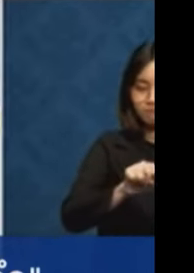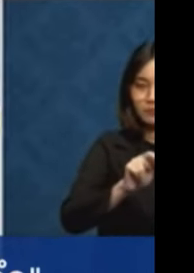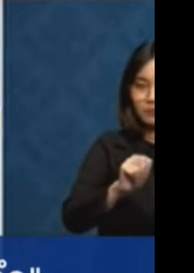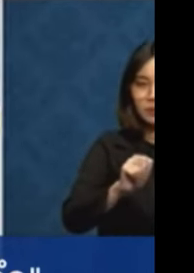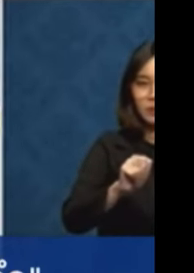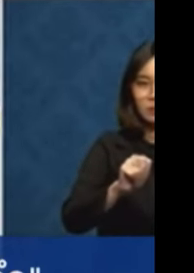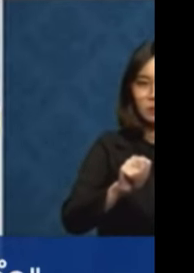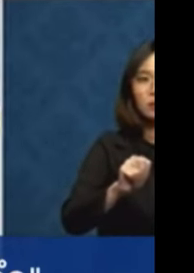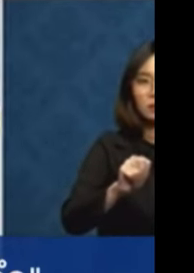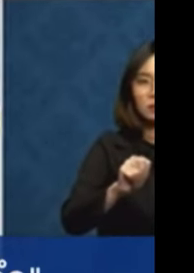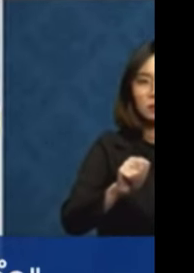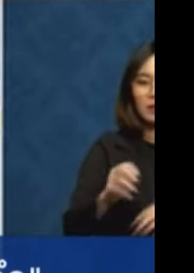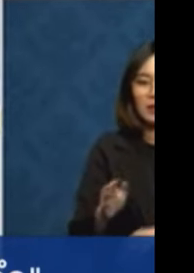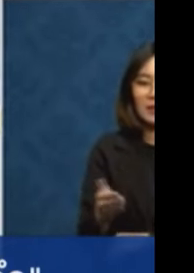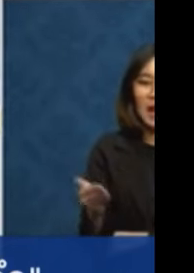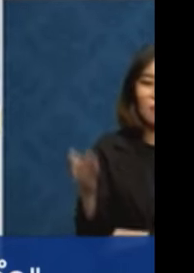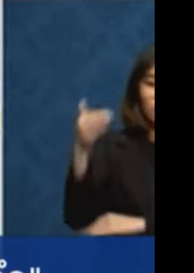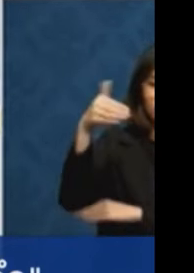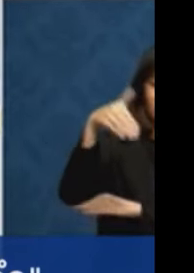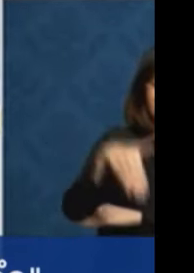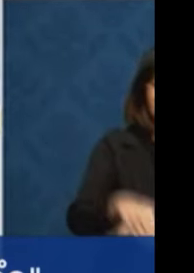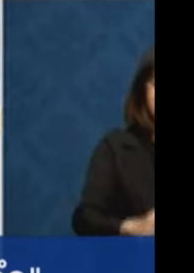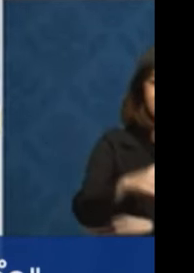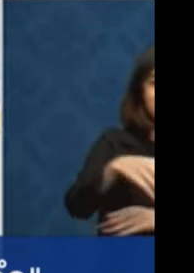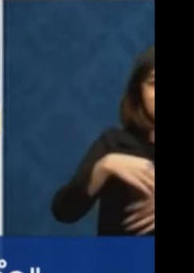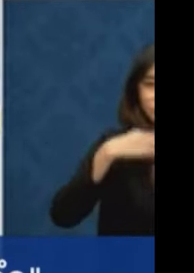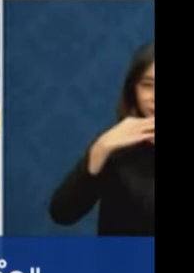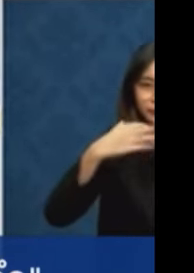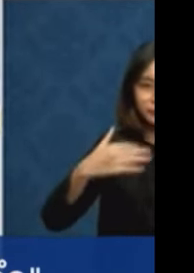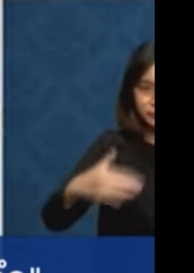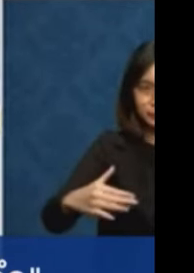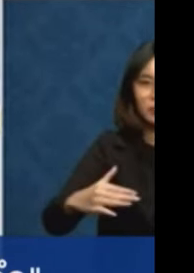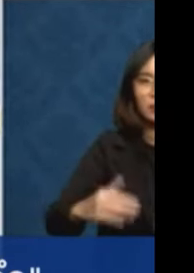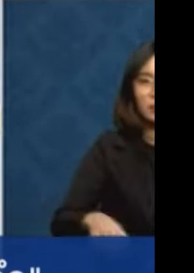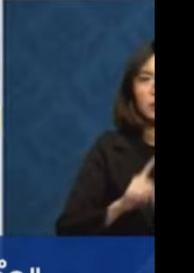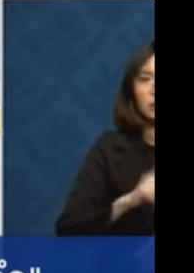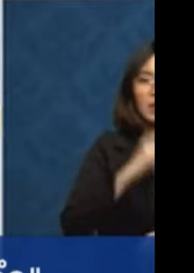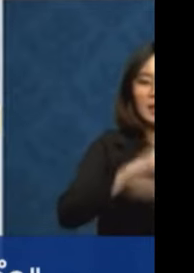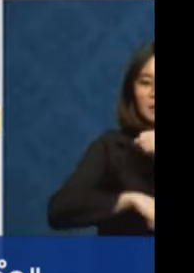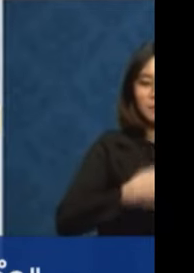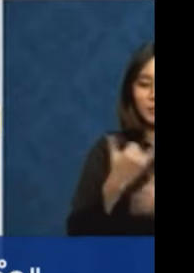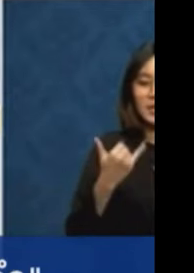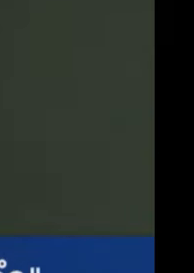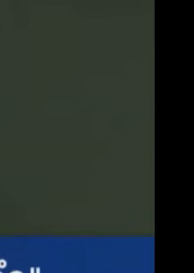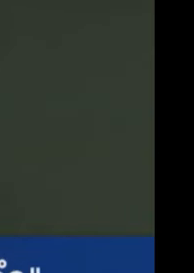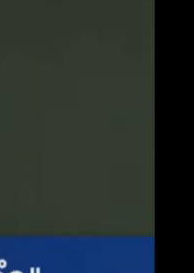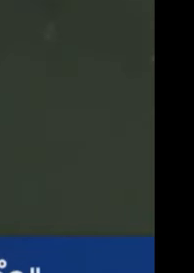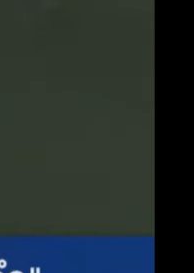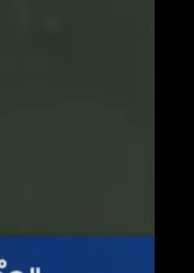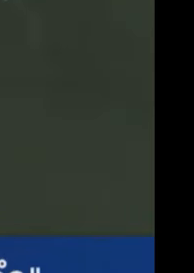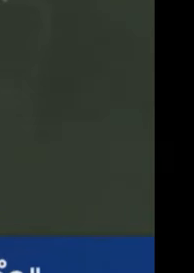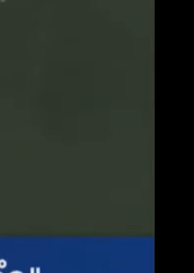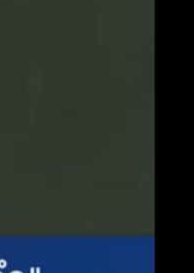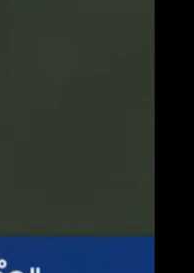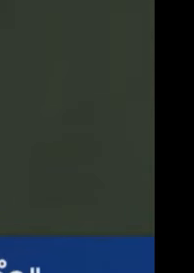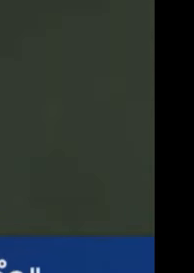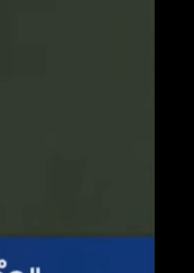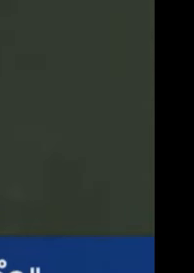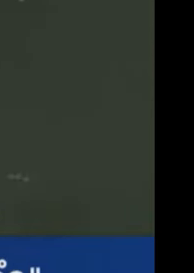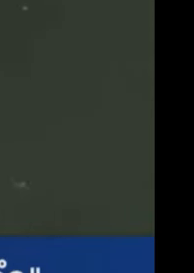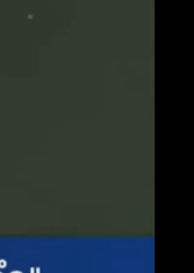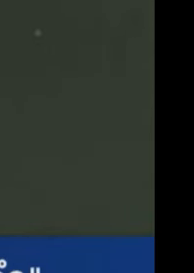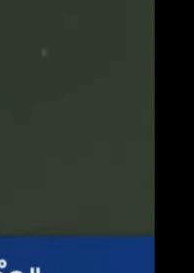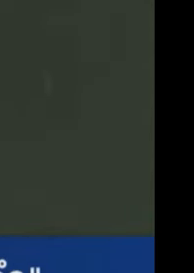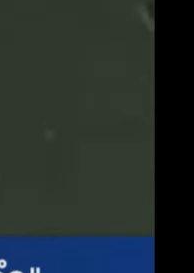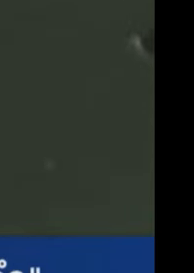มจะกระโดดลงน้ำครั้งแรกภายในสิ้นปีนี้นะครับ ปลาหมอคางดำจัดอยู่ในกลุ่มเอเ